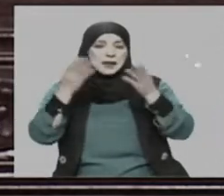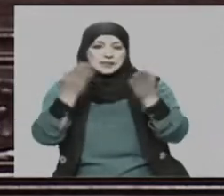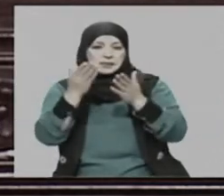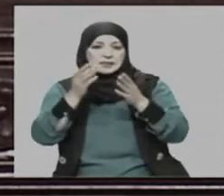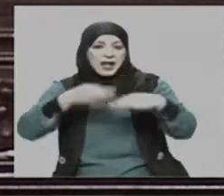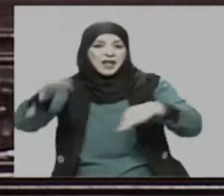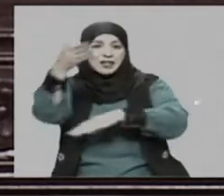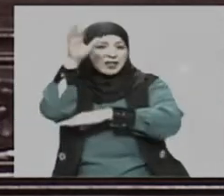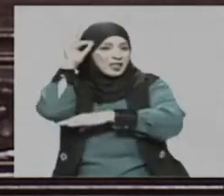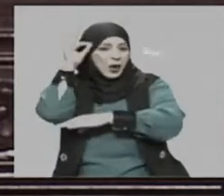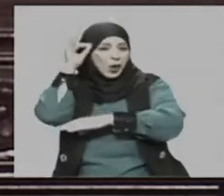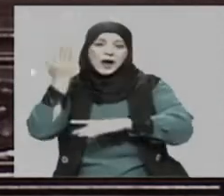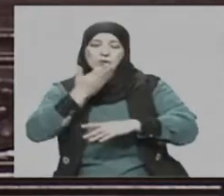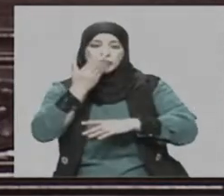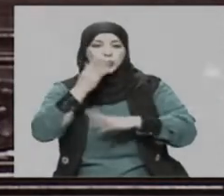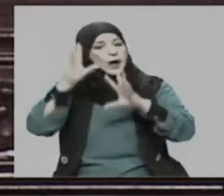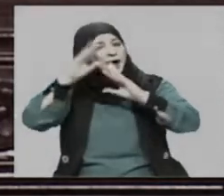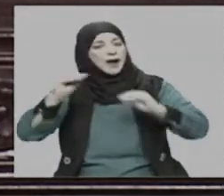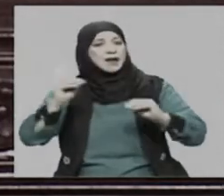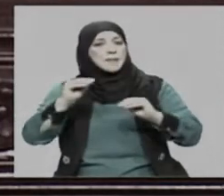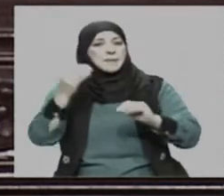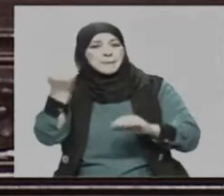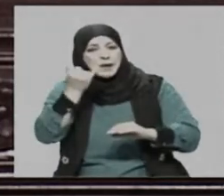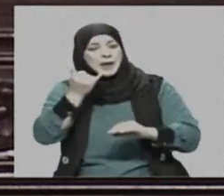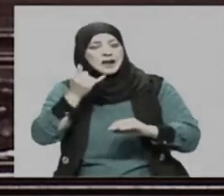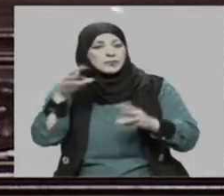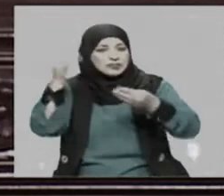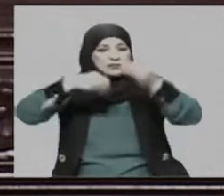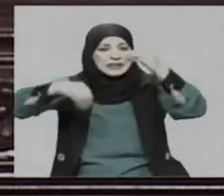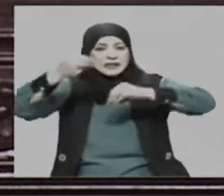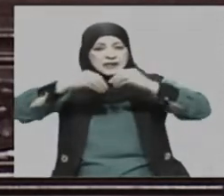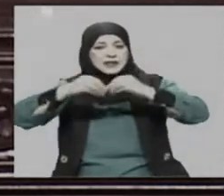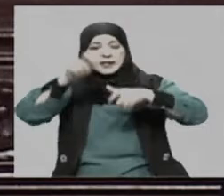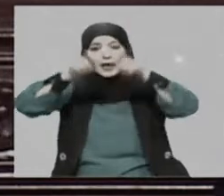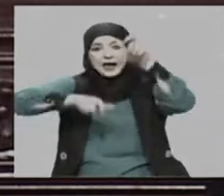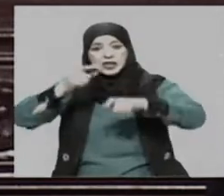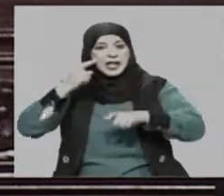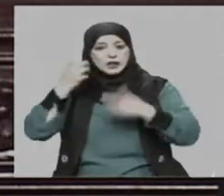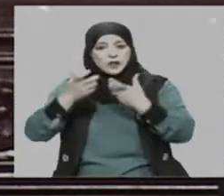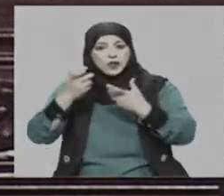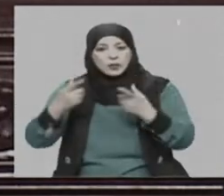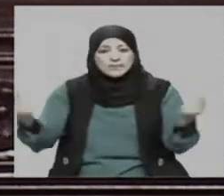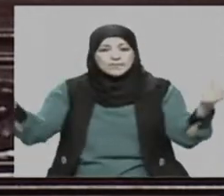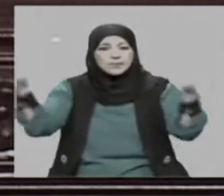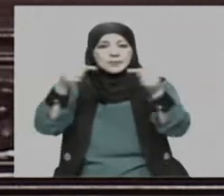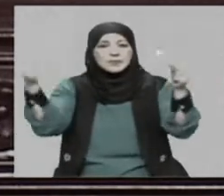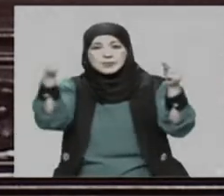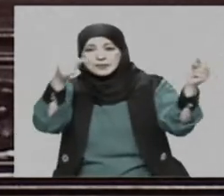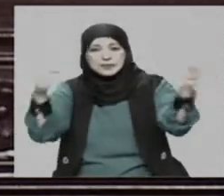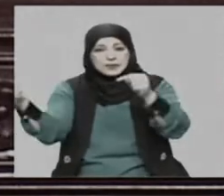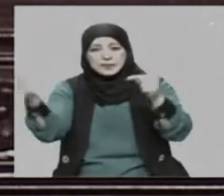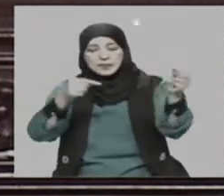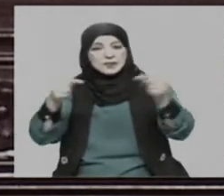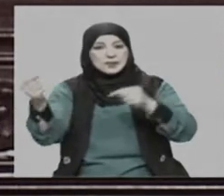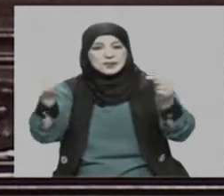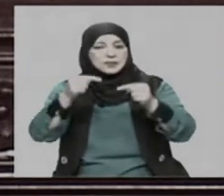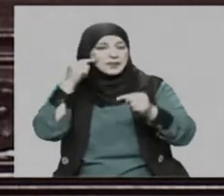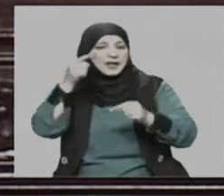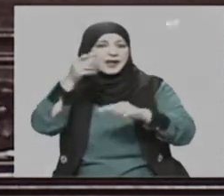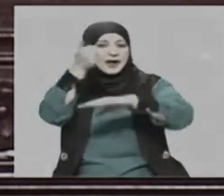ما عادش فيها حتى شيء. العباد اللي تحب تضرب مصداقية الشخص اللي قدامكم نقول لهم بالتونسي يبطى شوي